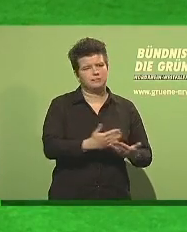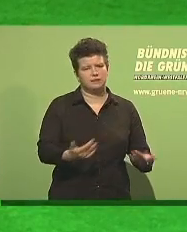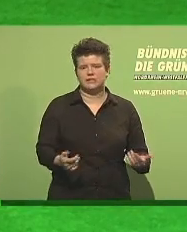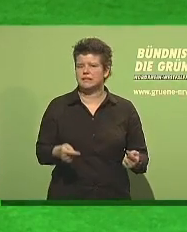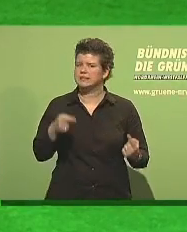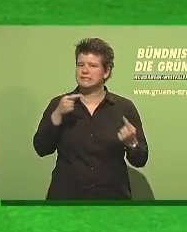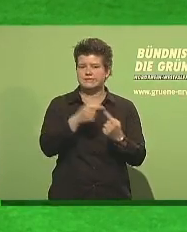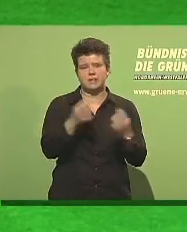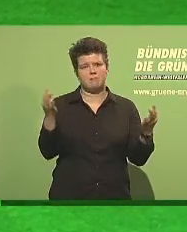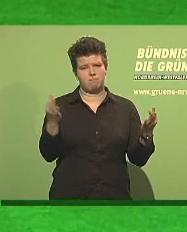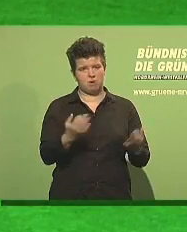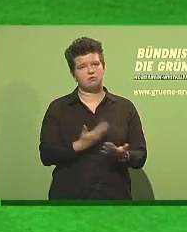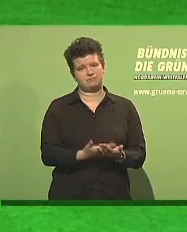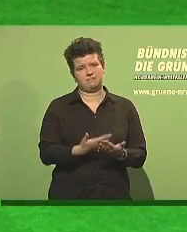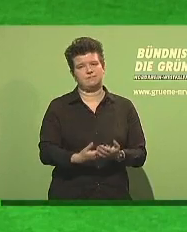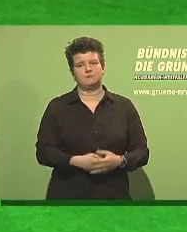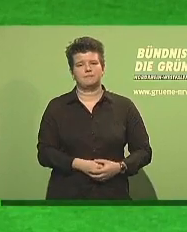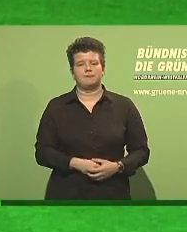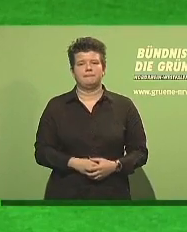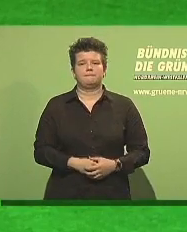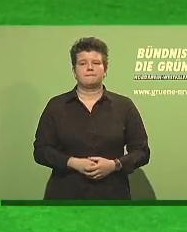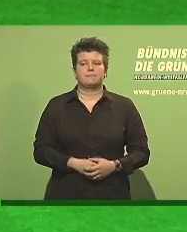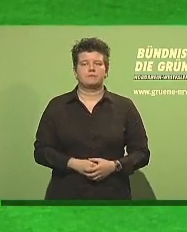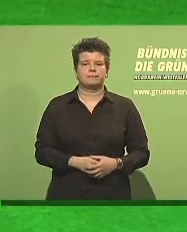das ist die Politik der Bundesregierung.